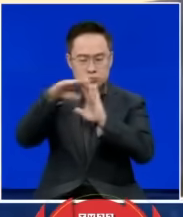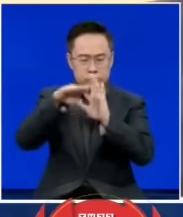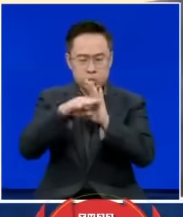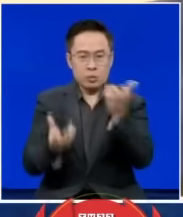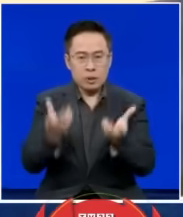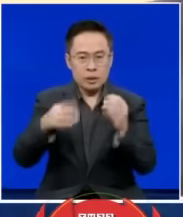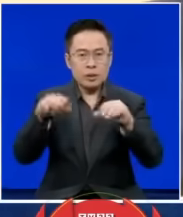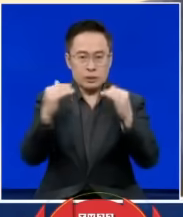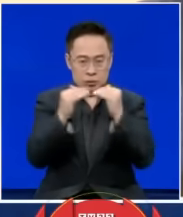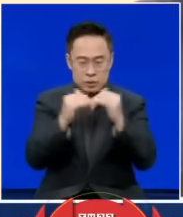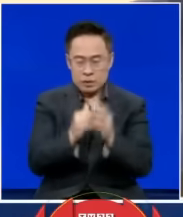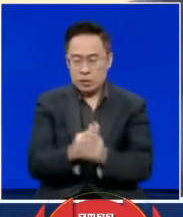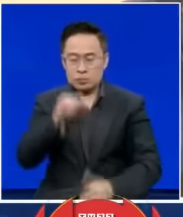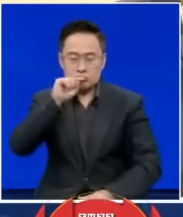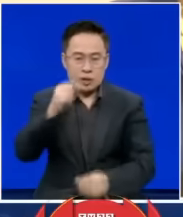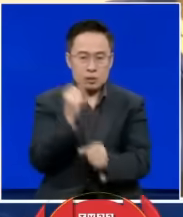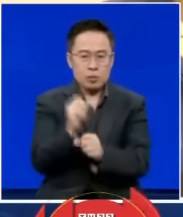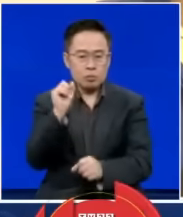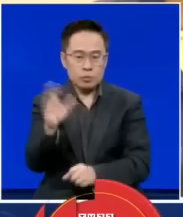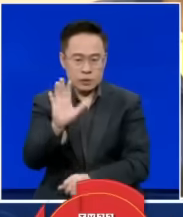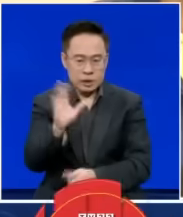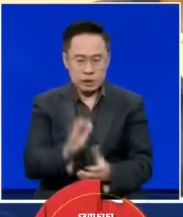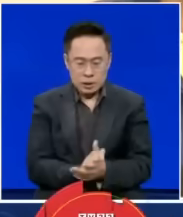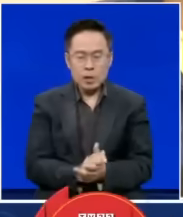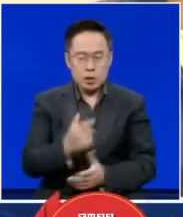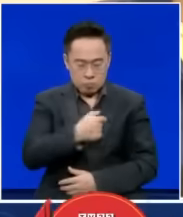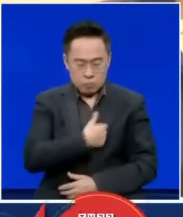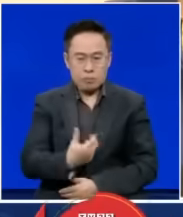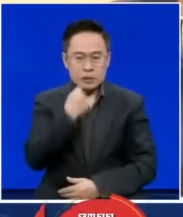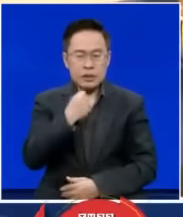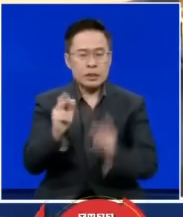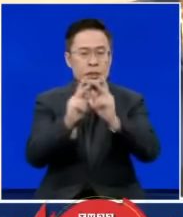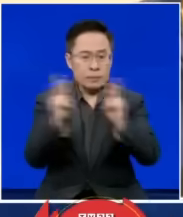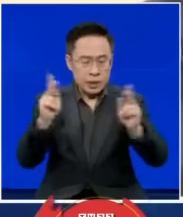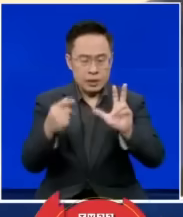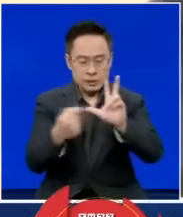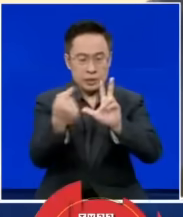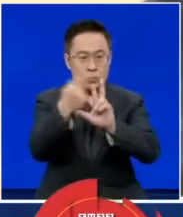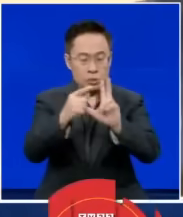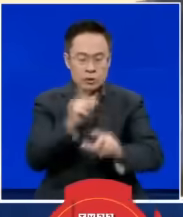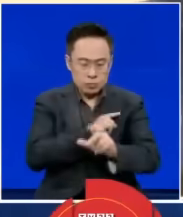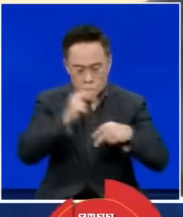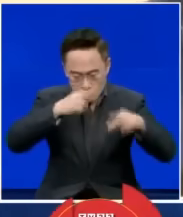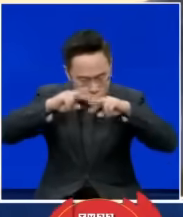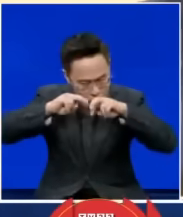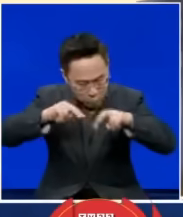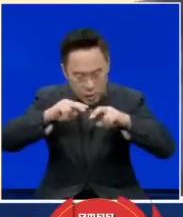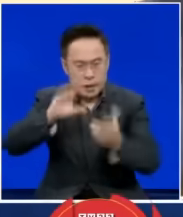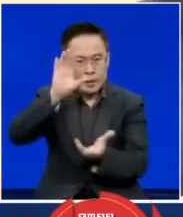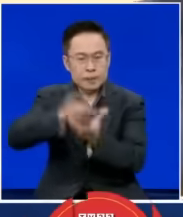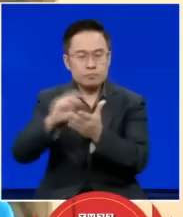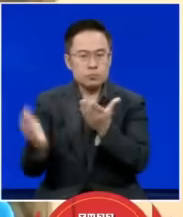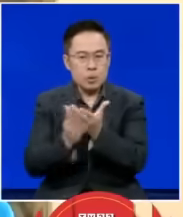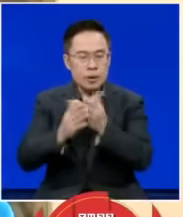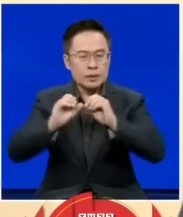ก่ายไม่มีใครไปเร่งรัดอะไรแต่ผมมั่นใจในความสามารถและความเป็นมืออาชีพของทั้ง3ท่านอยู่แล้วว่าจะต้องทำให้เร็วที่สุดเพราะเป็นเรื่องที่สังคมจับตาม